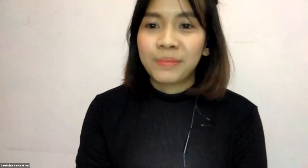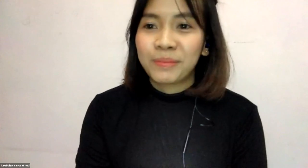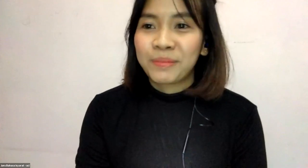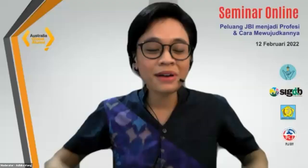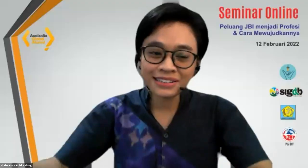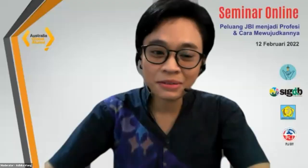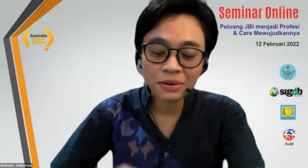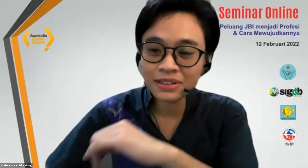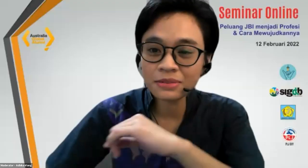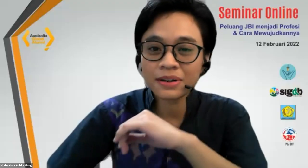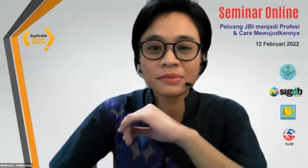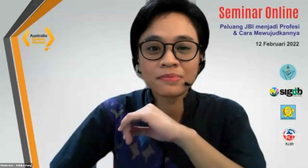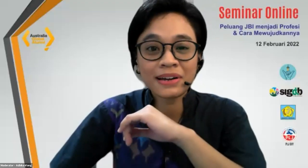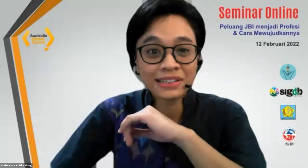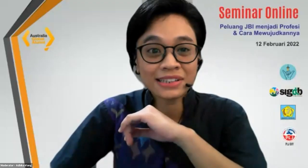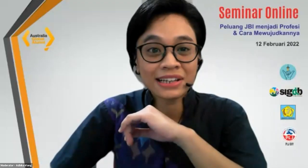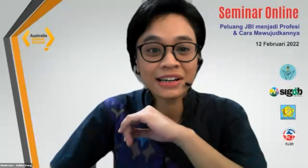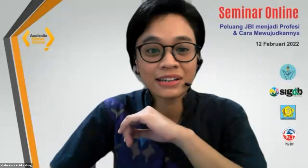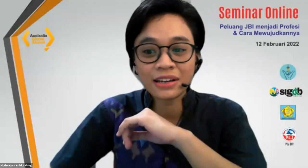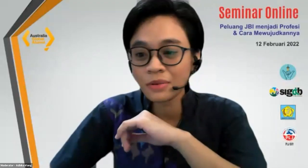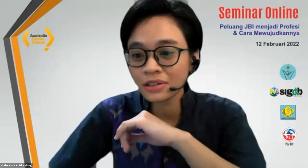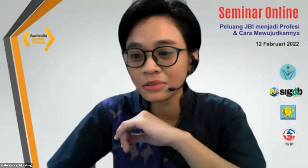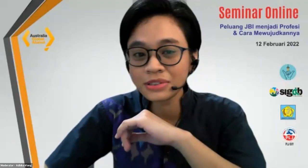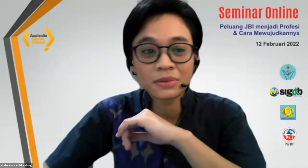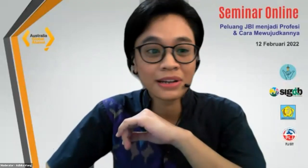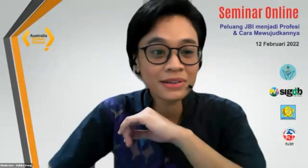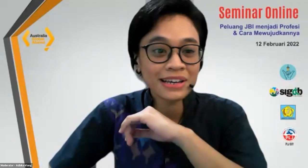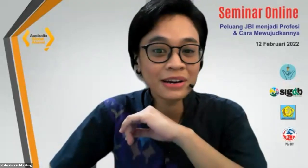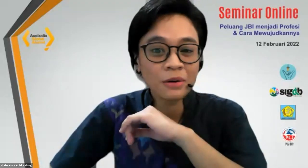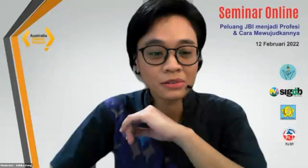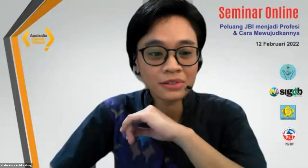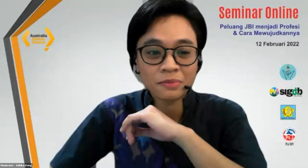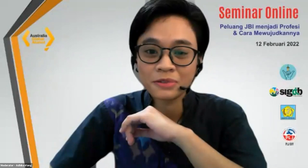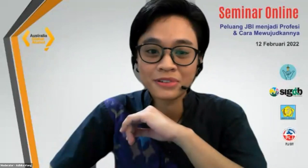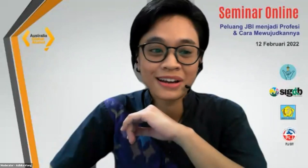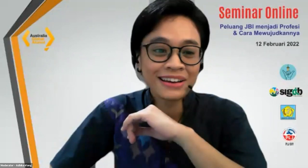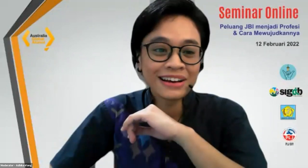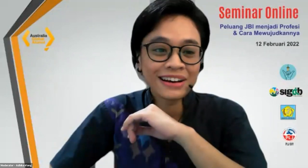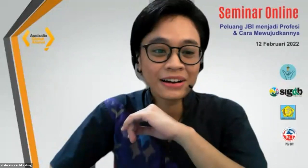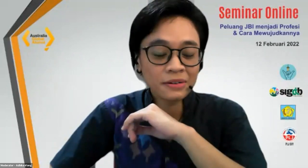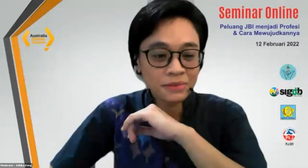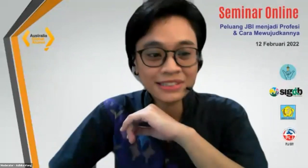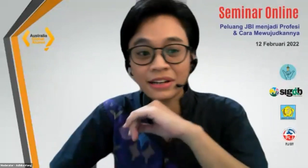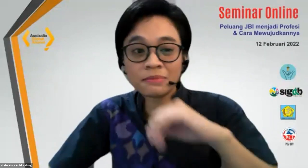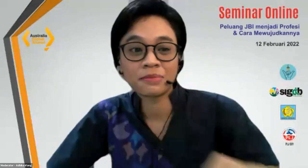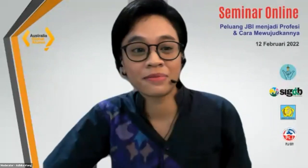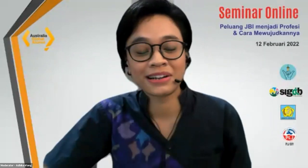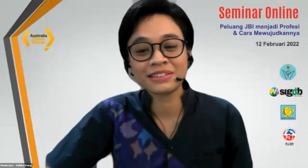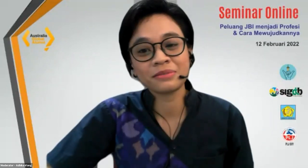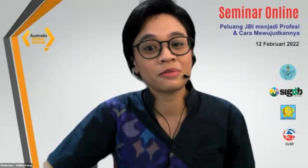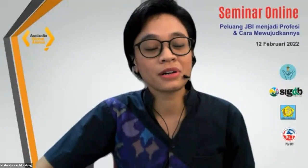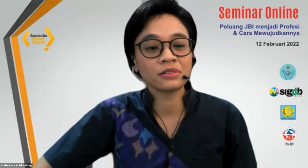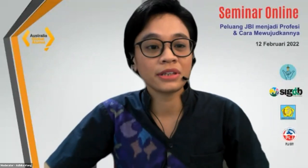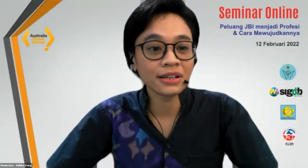Terima kasih Bapak Ismail padat sekali ya dalam waktu Sebenarnya masih ada waktu tapi sudah menyelesaikan